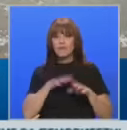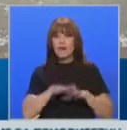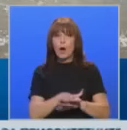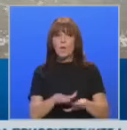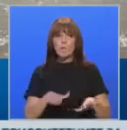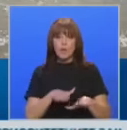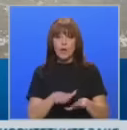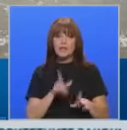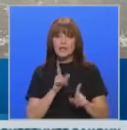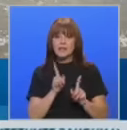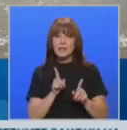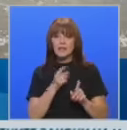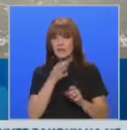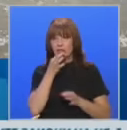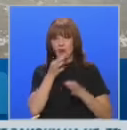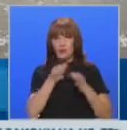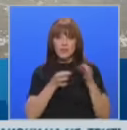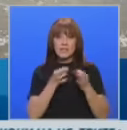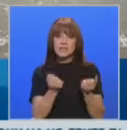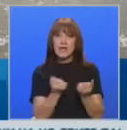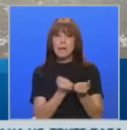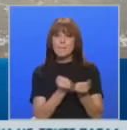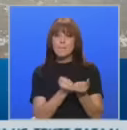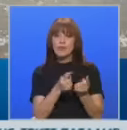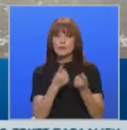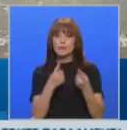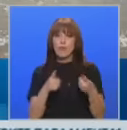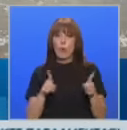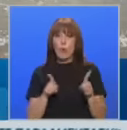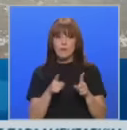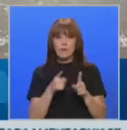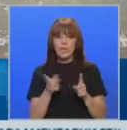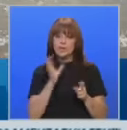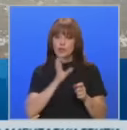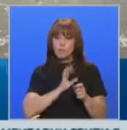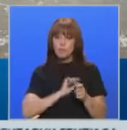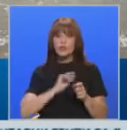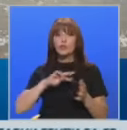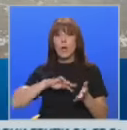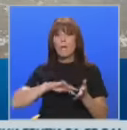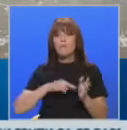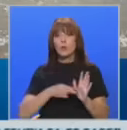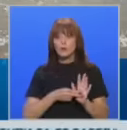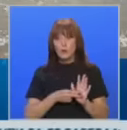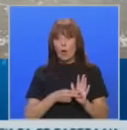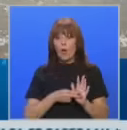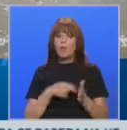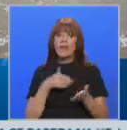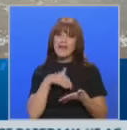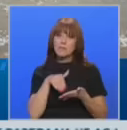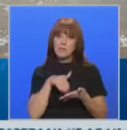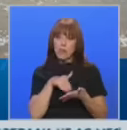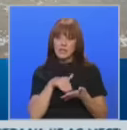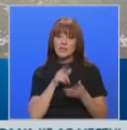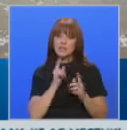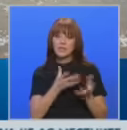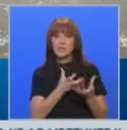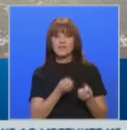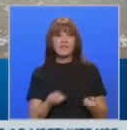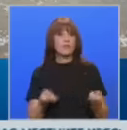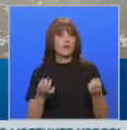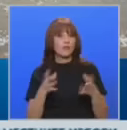районно управление, обясниха от полицията. За изгубен номер ще получат протокол, с него по местоживеене може да извадят нов.